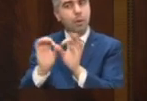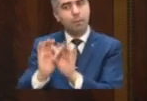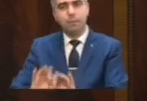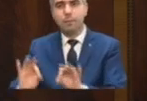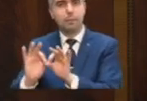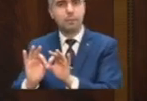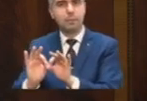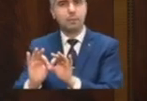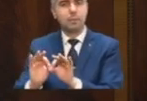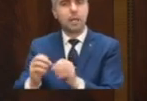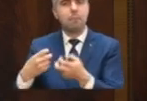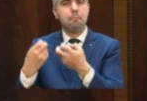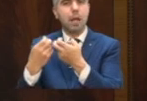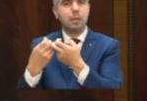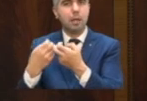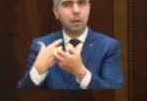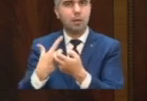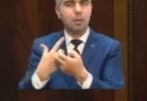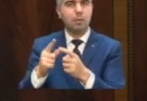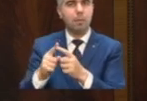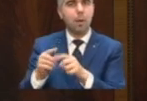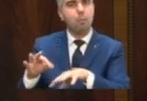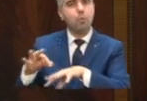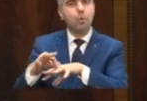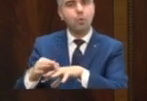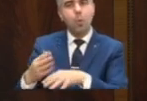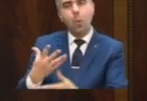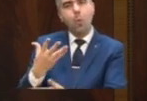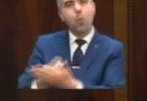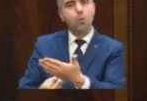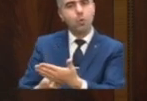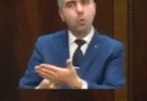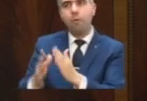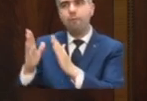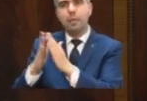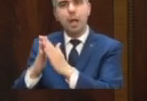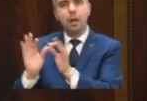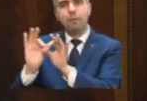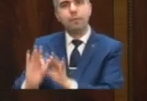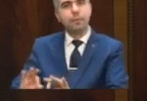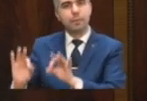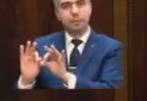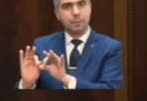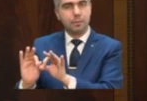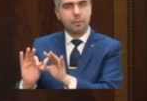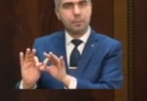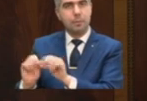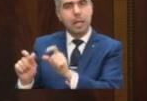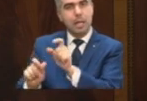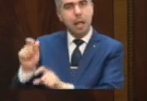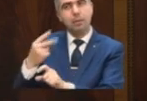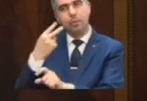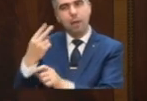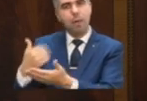كي اللي دابا على سبيل المثال كي اللي كيتزوج غير ولدو السيدة الوزيرة وما صيب باش فين كيسكنوا الناس نشوفوا من الحالة